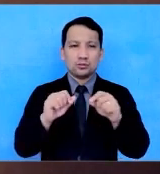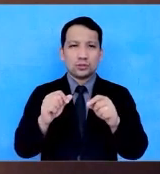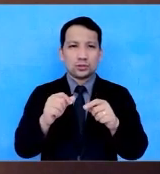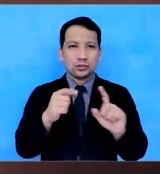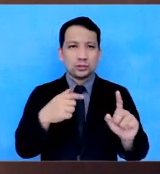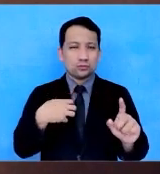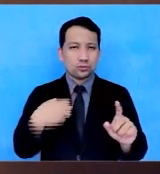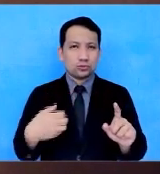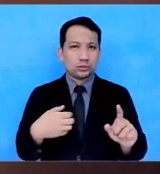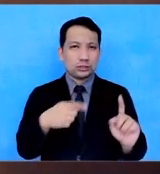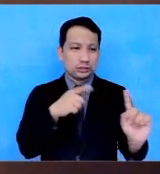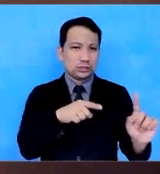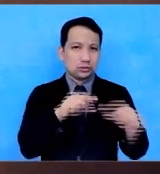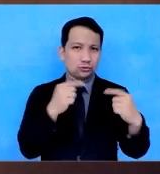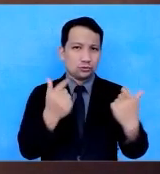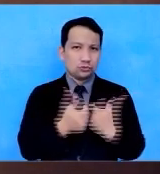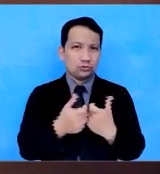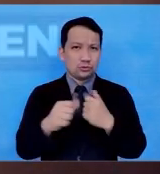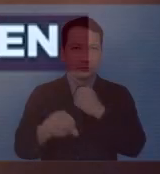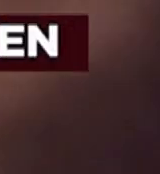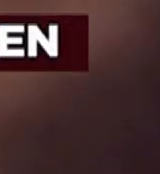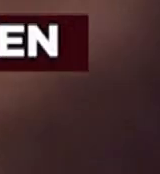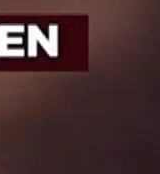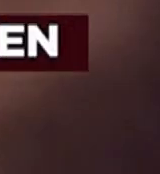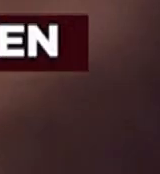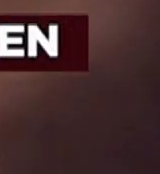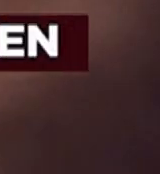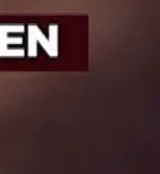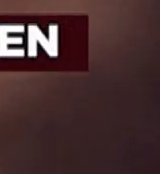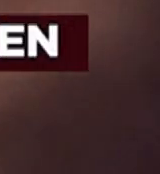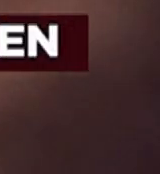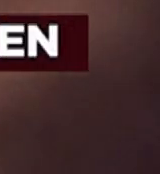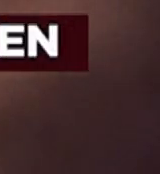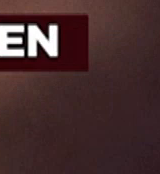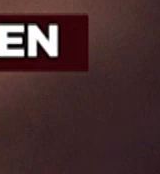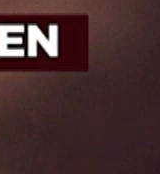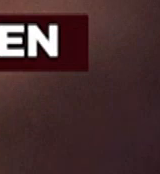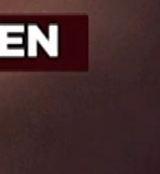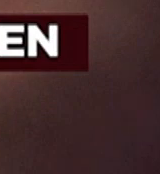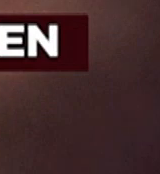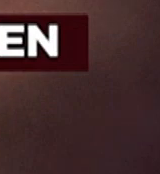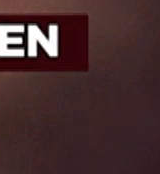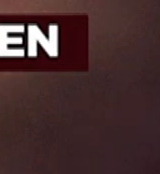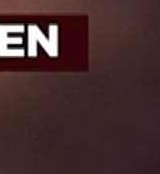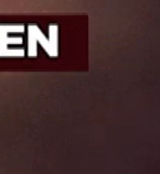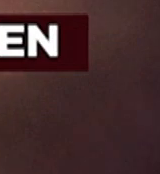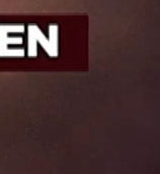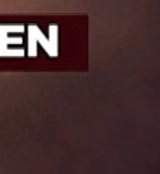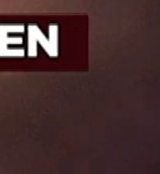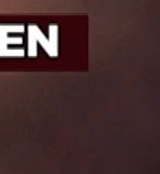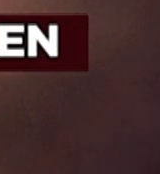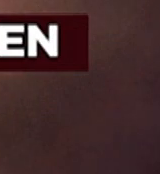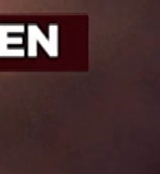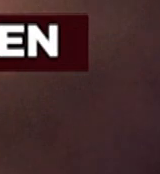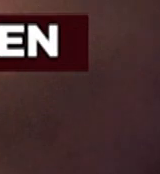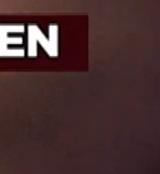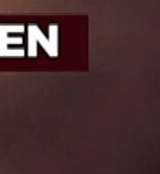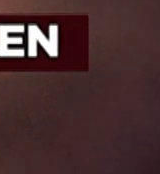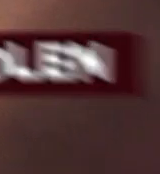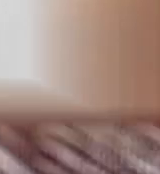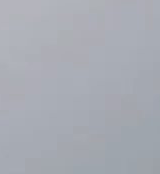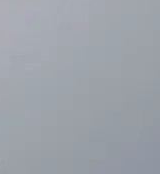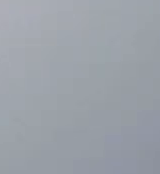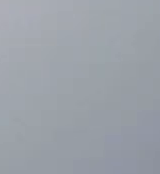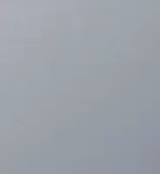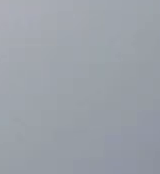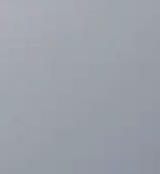ito ay responsable sa pagnakaw ng nagkakahalagang 3.5 billion yen or $27 million sa mga bahay ng mga senior citizens sa